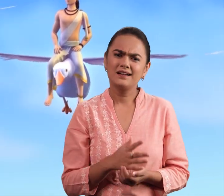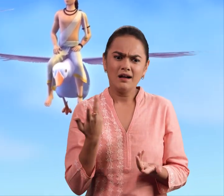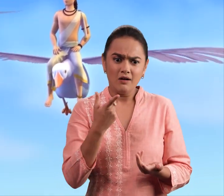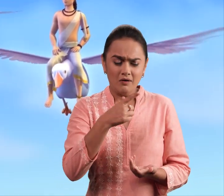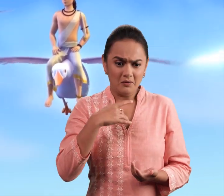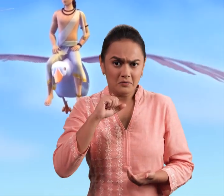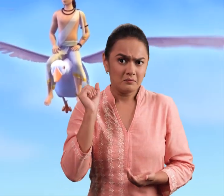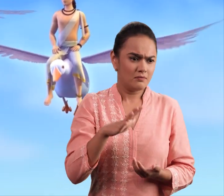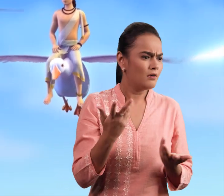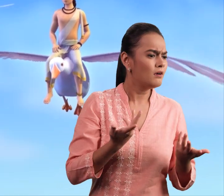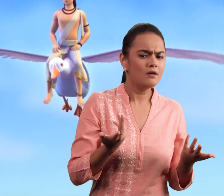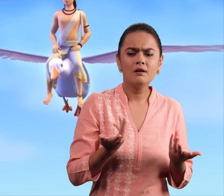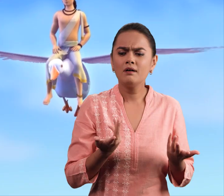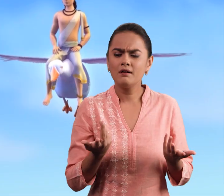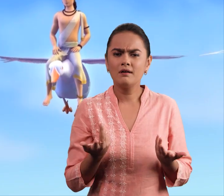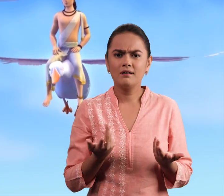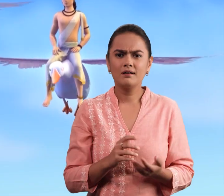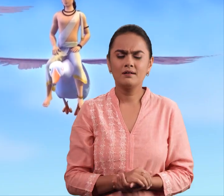पर कहाँ है इसका मायाजाल?